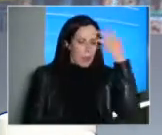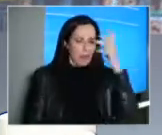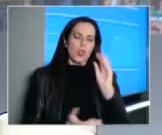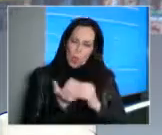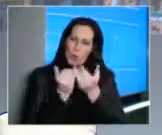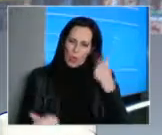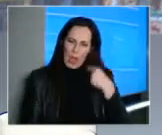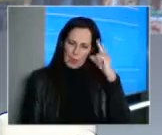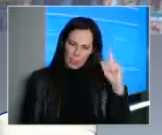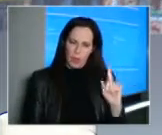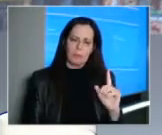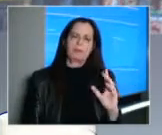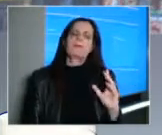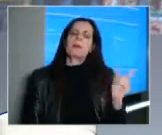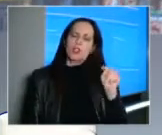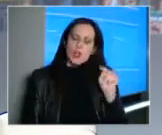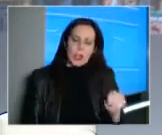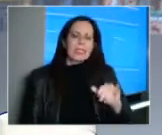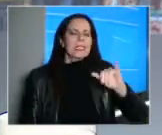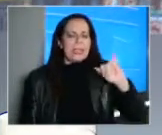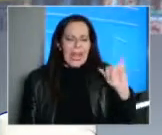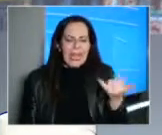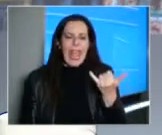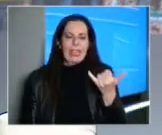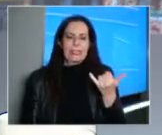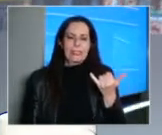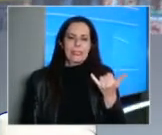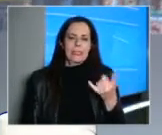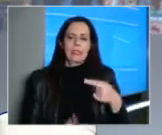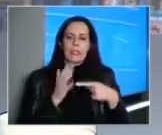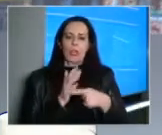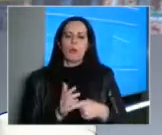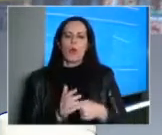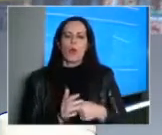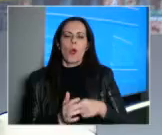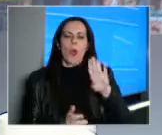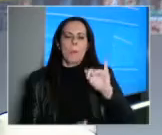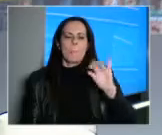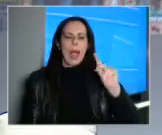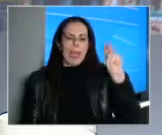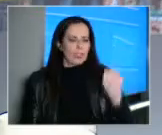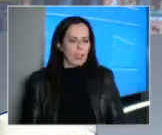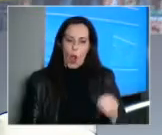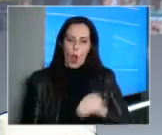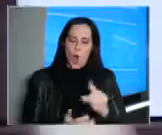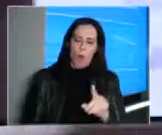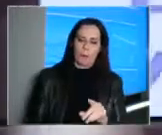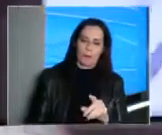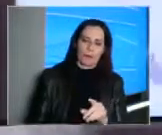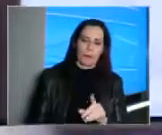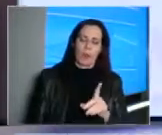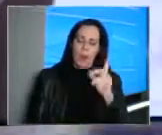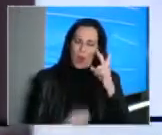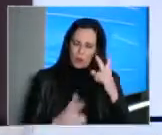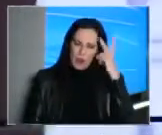מוקדם. מישהו כזה שכן יכול להיות, מישהו כמו ג'ו ביידן, עוד לא נכנס למרוץ. אני חושב